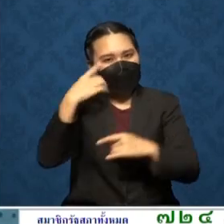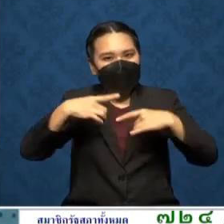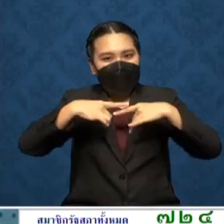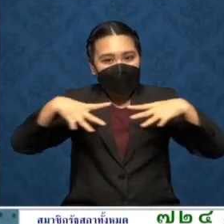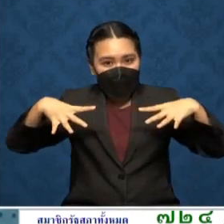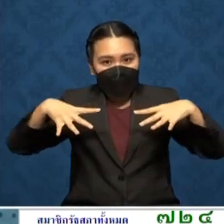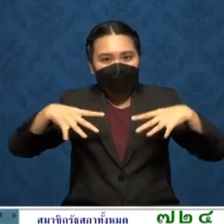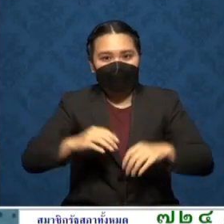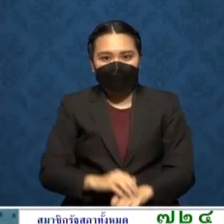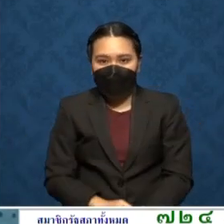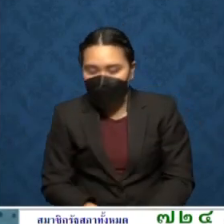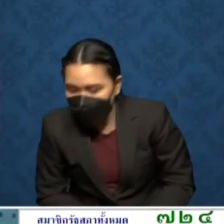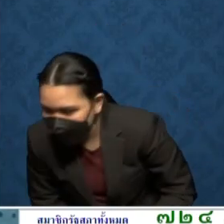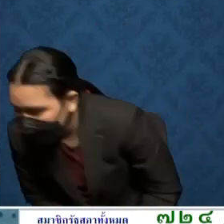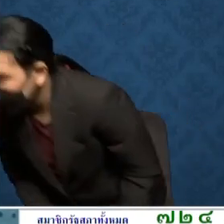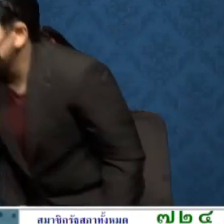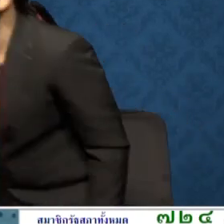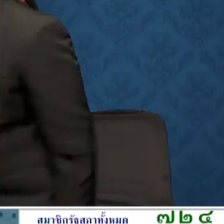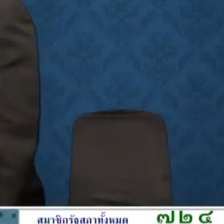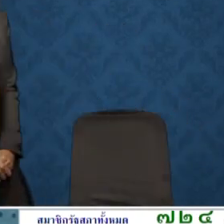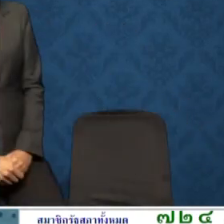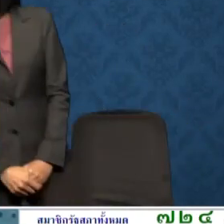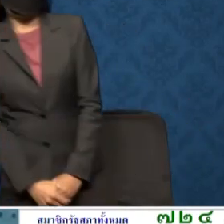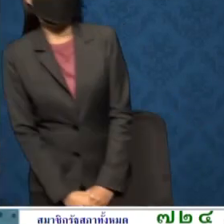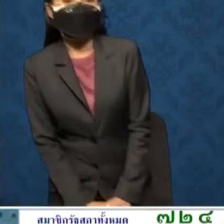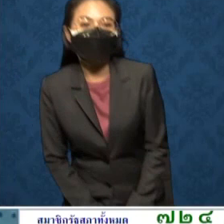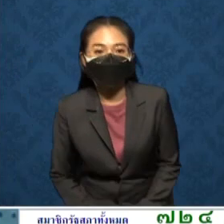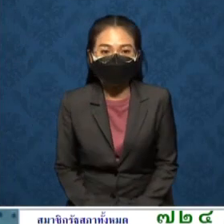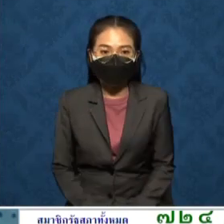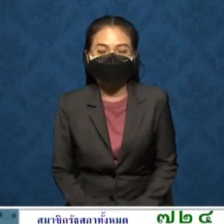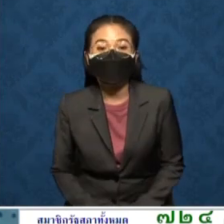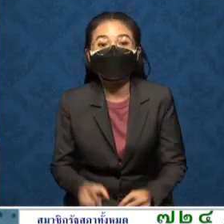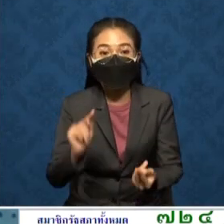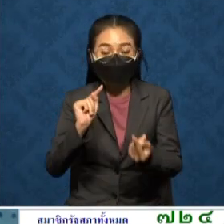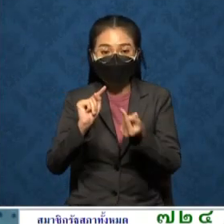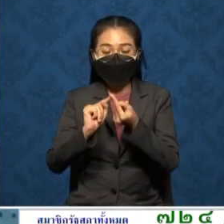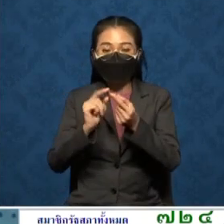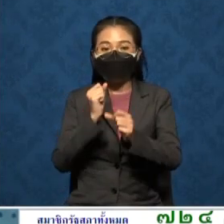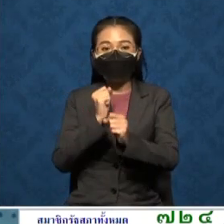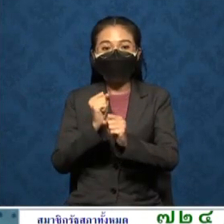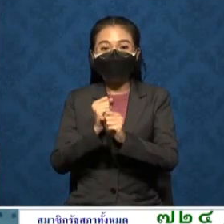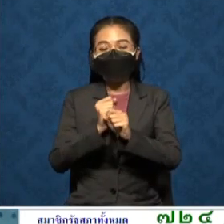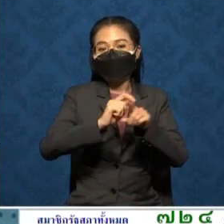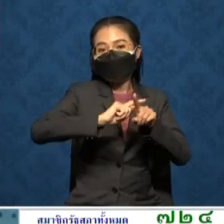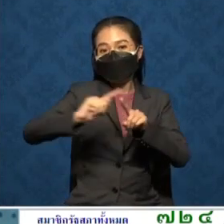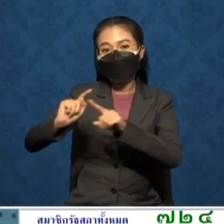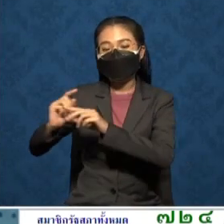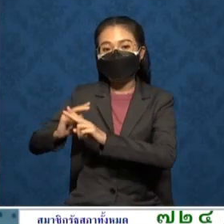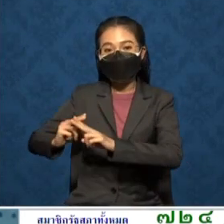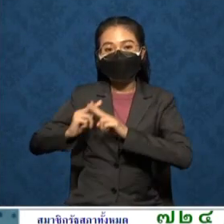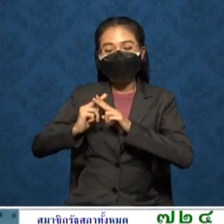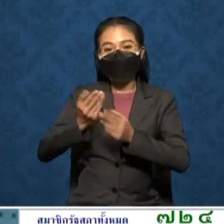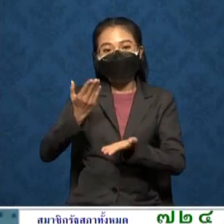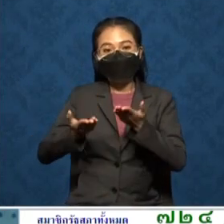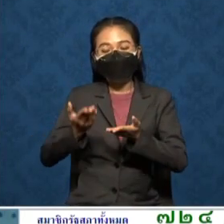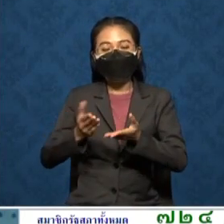านี้อีกเรื่องหนึ่งก็คือธุรกรรมนิติกรรมที่เป็นเรื่องส่วนตัวเช่นการจดทะเบียนส